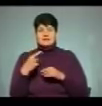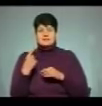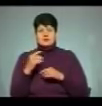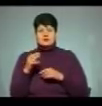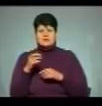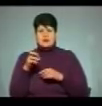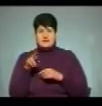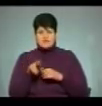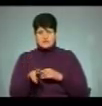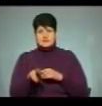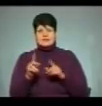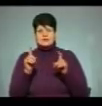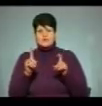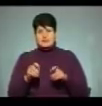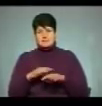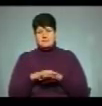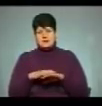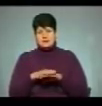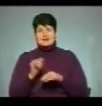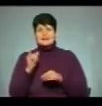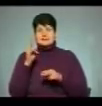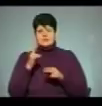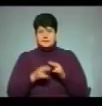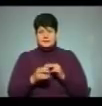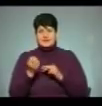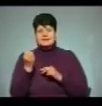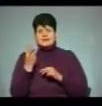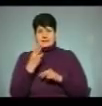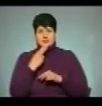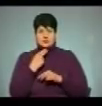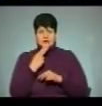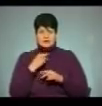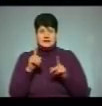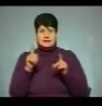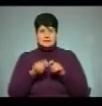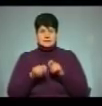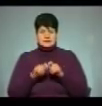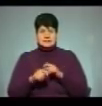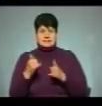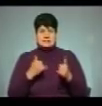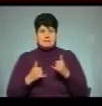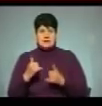травня тестуванням з математики і завершиться 13 червня тестуванням з хімії.